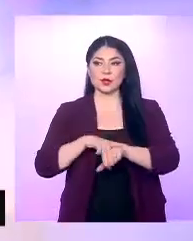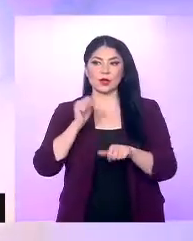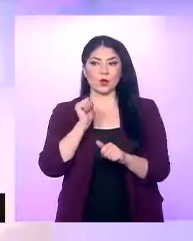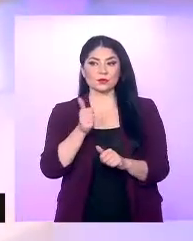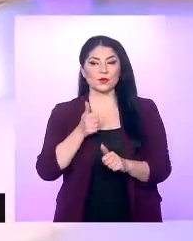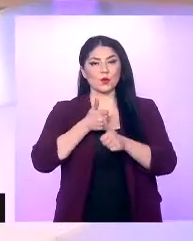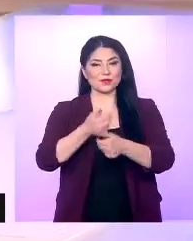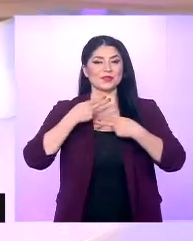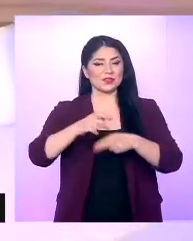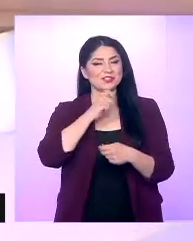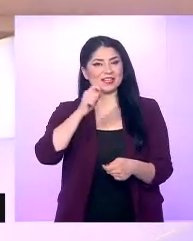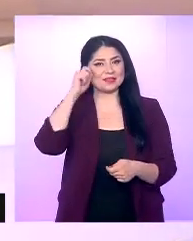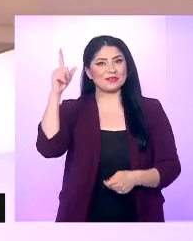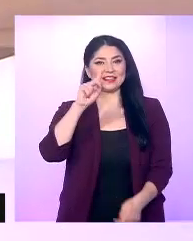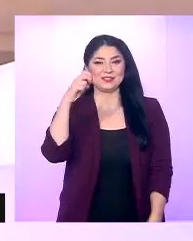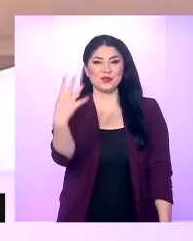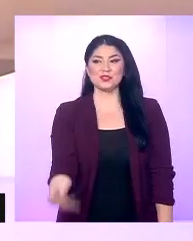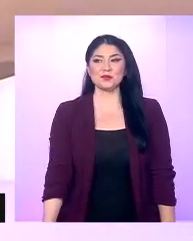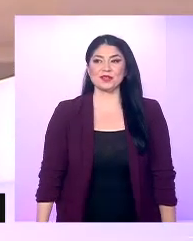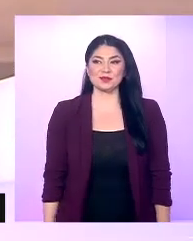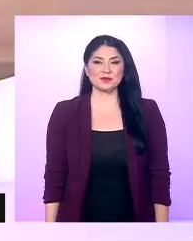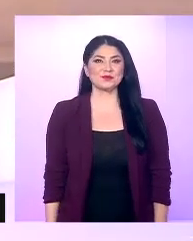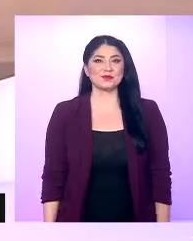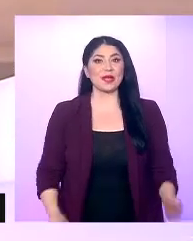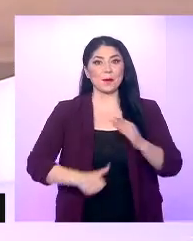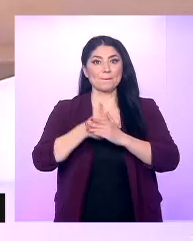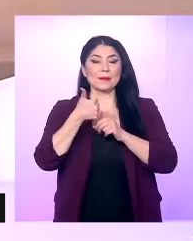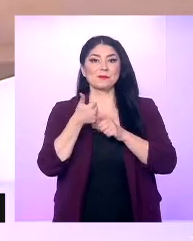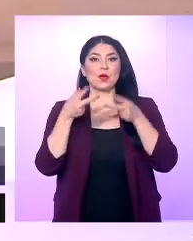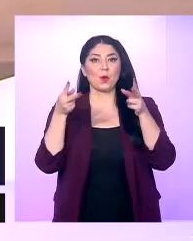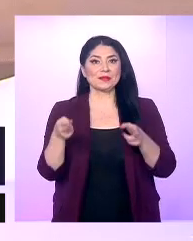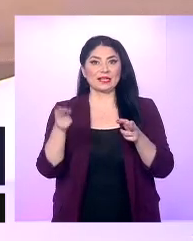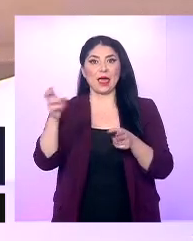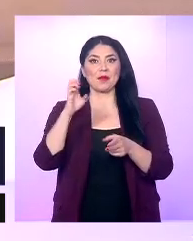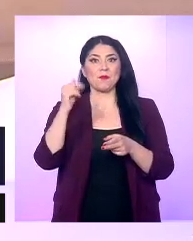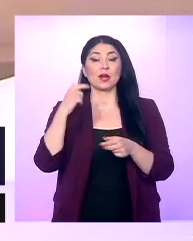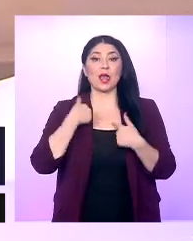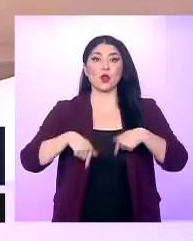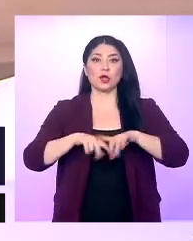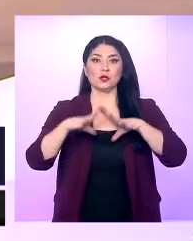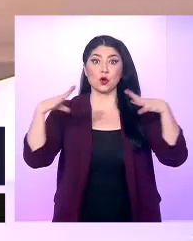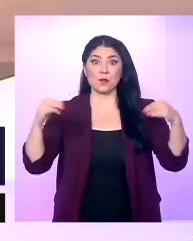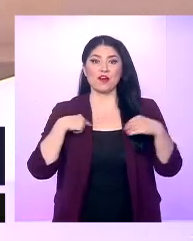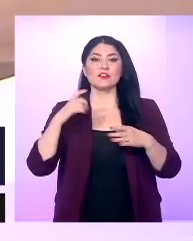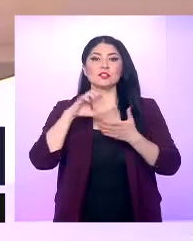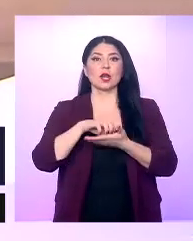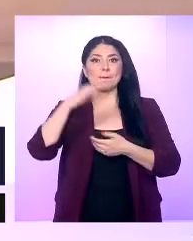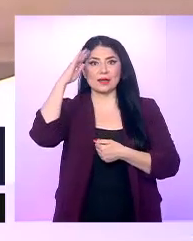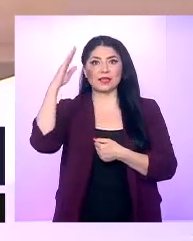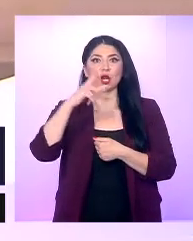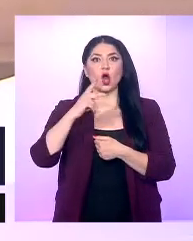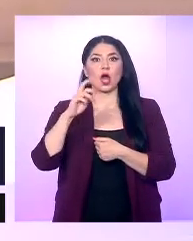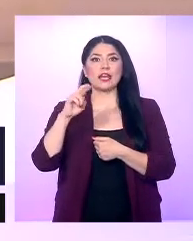Este ora 11, urmăriți în continuare știrile dimineții la Digi24. Prima oprire a lui Emmanuel Macron în România va fi baza militară Cogălnicianu